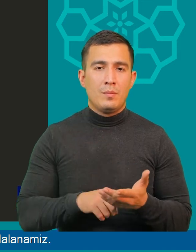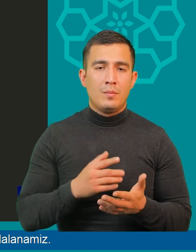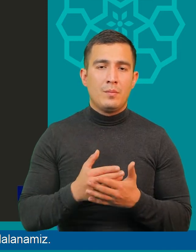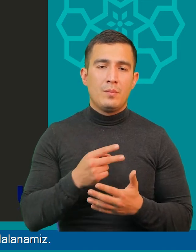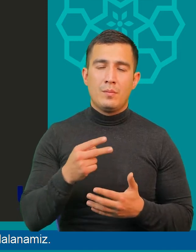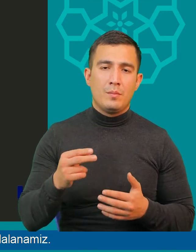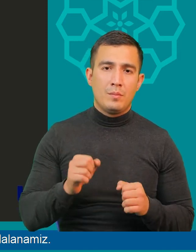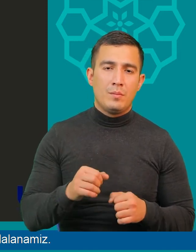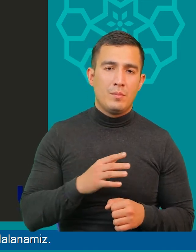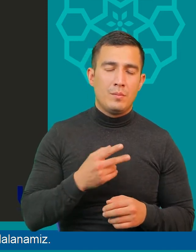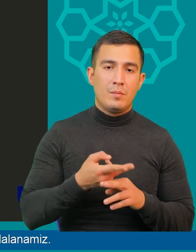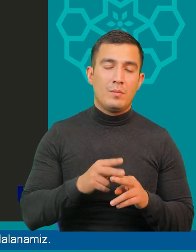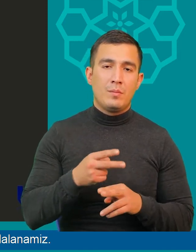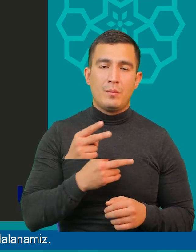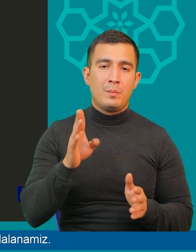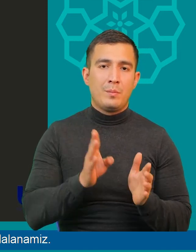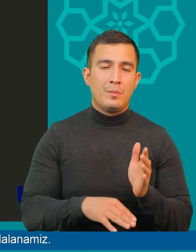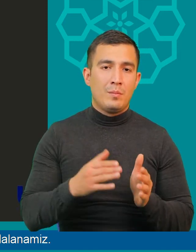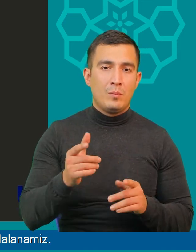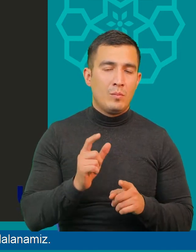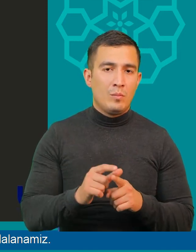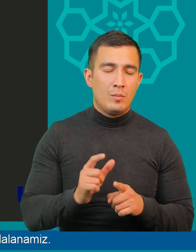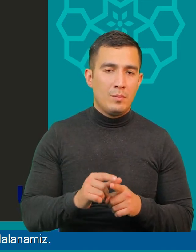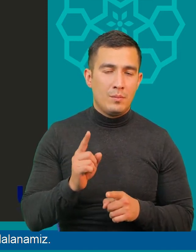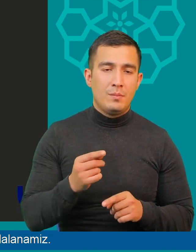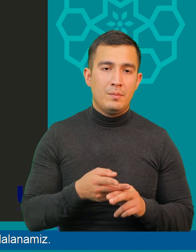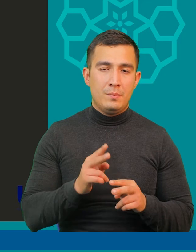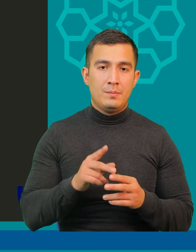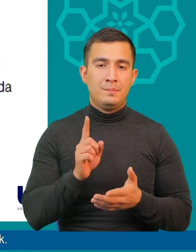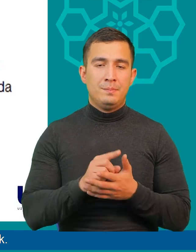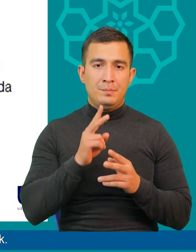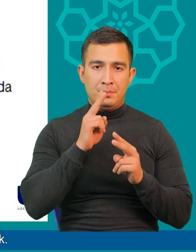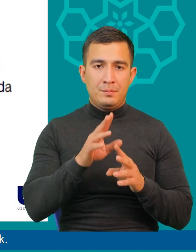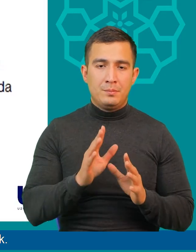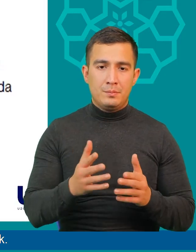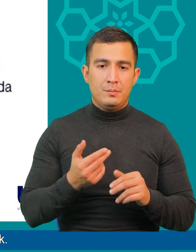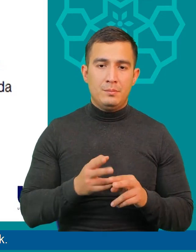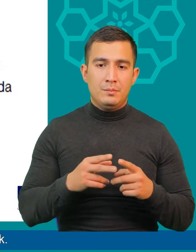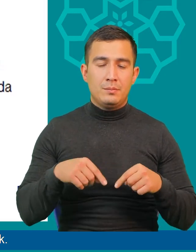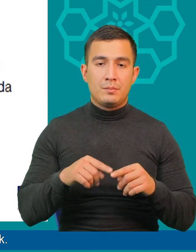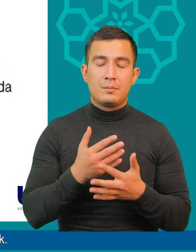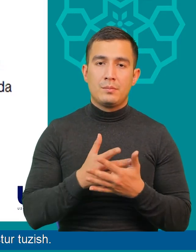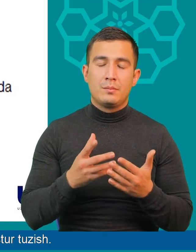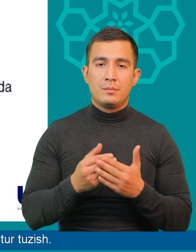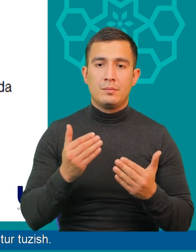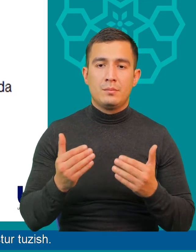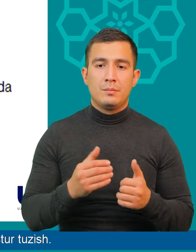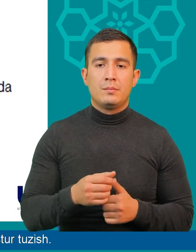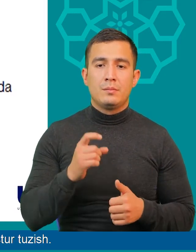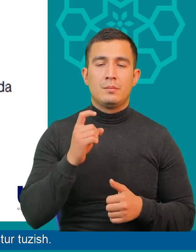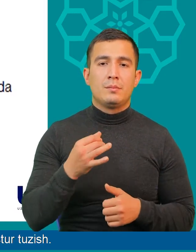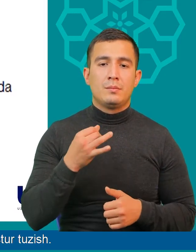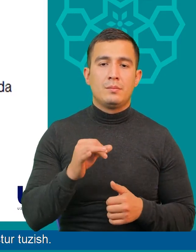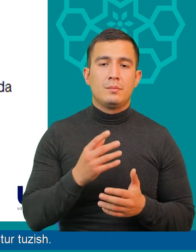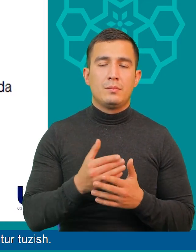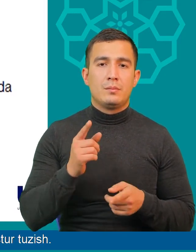ishlatilsa bu barobar emas degan shartni ishlatish uchun foydalanamiz. Quyidagi misolni dasturini ko'rib chiqaylik. X, Y